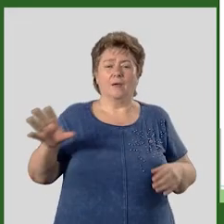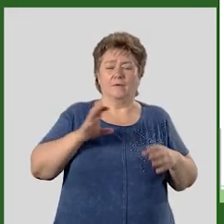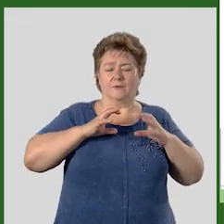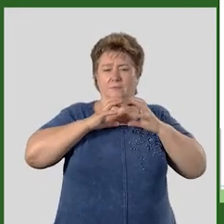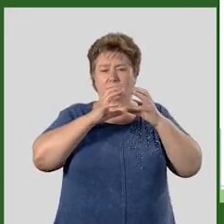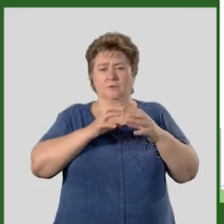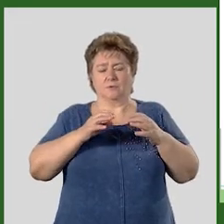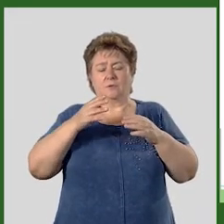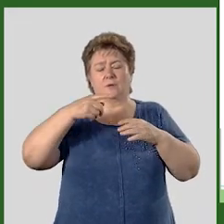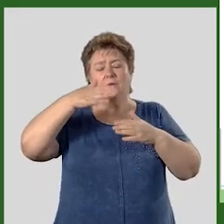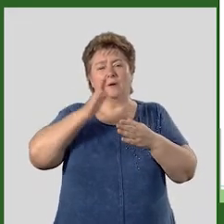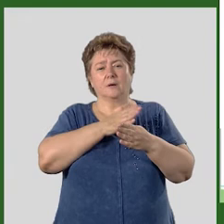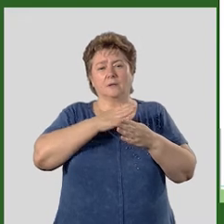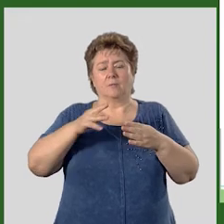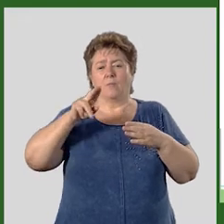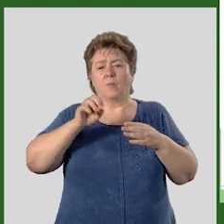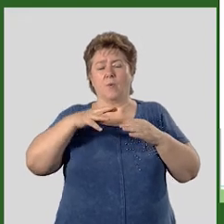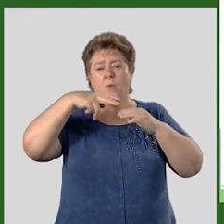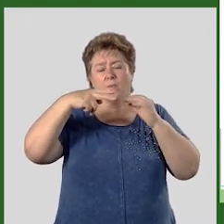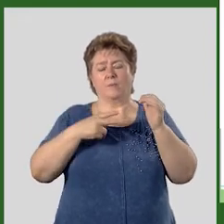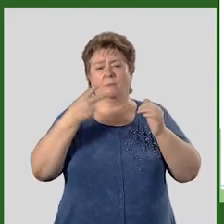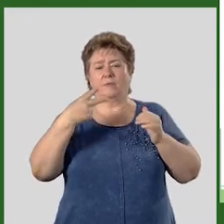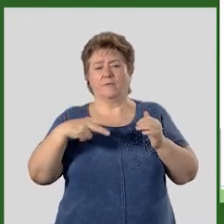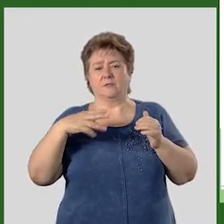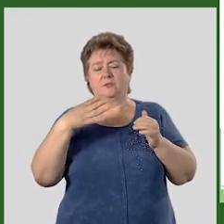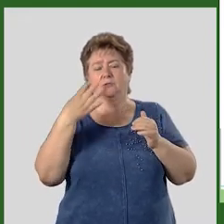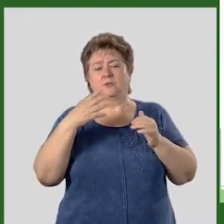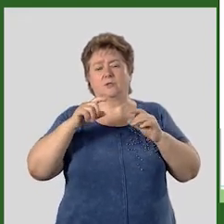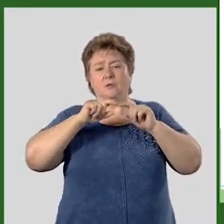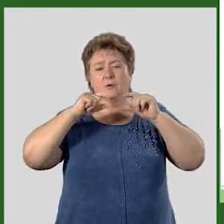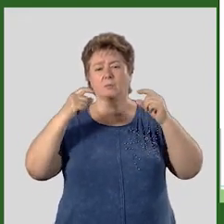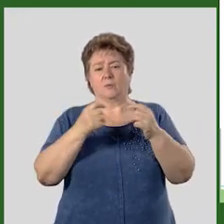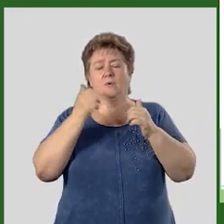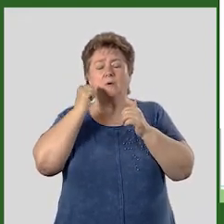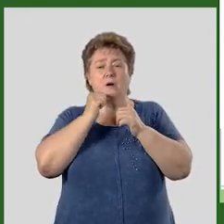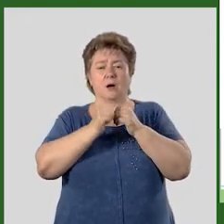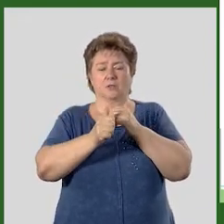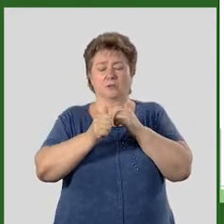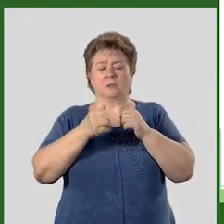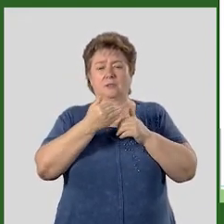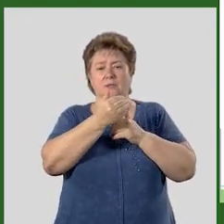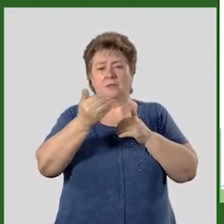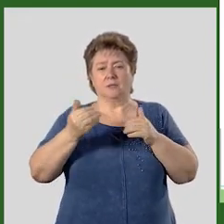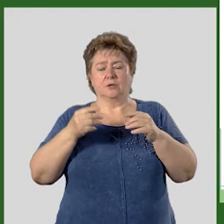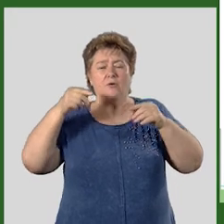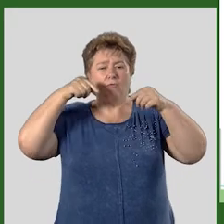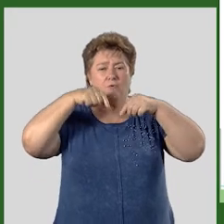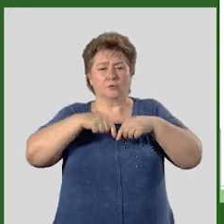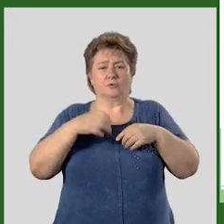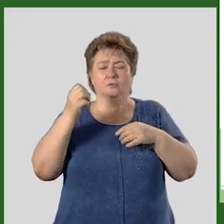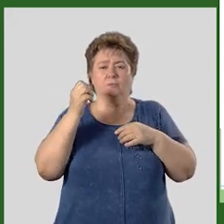Весь земной шар был разделен по меридианам на 24 пояса. Каждый из них включал в